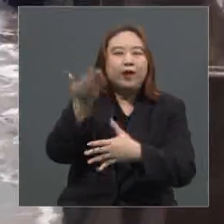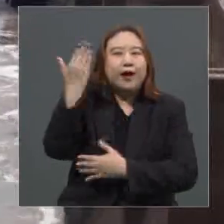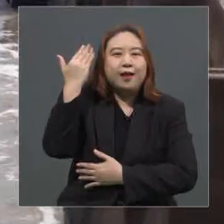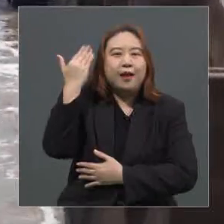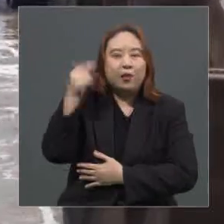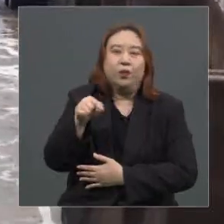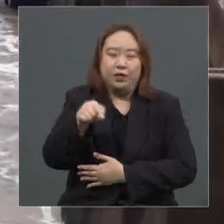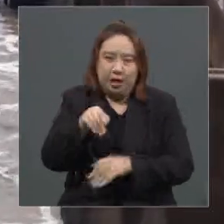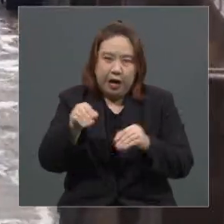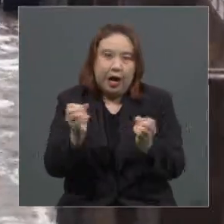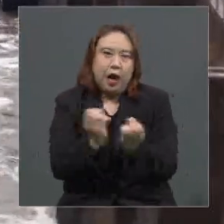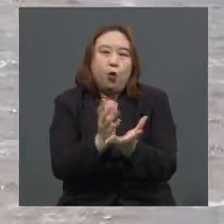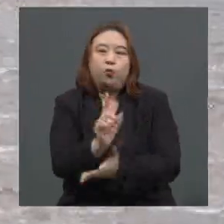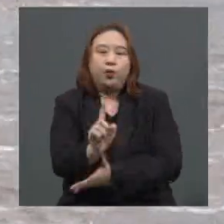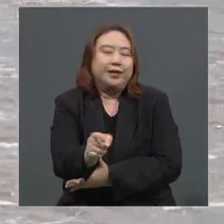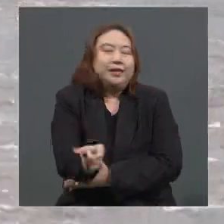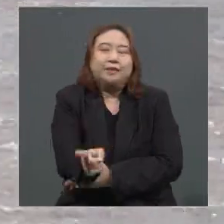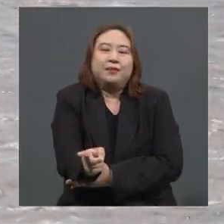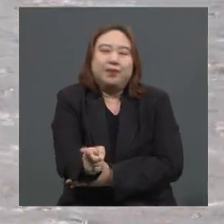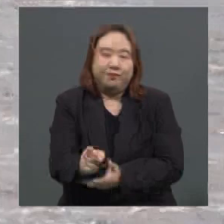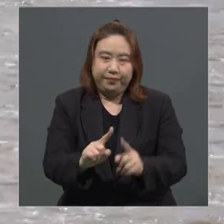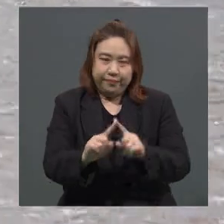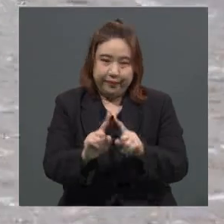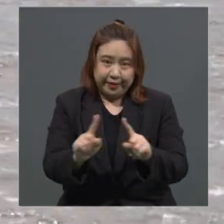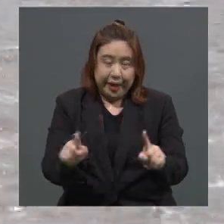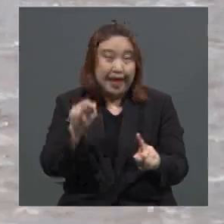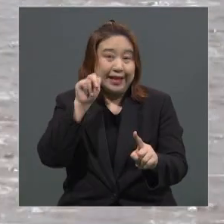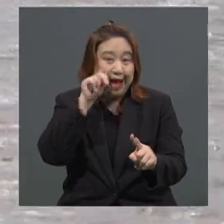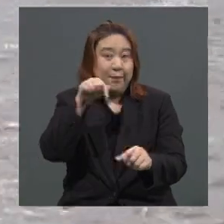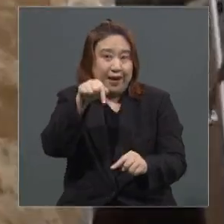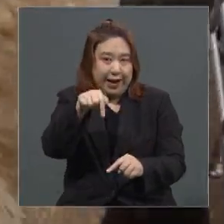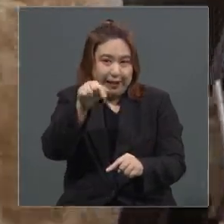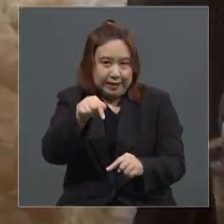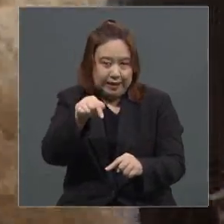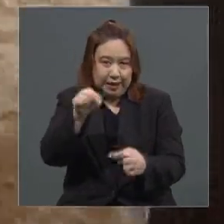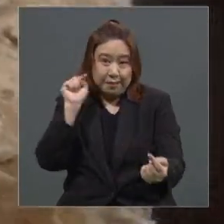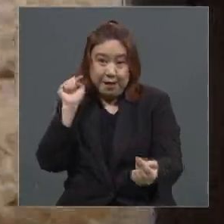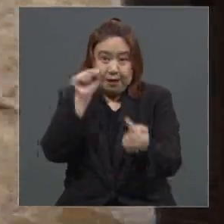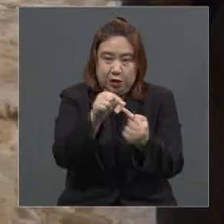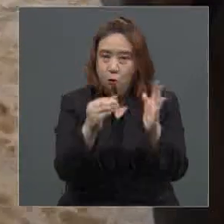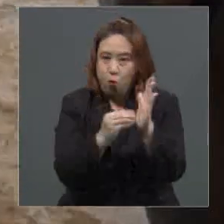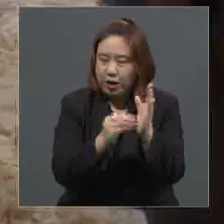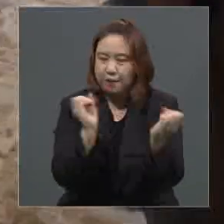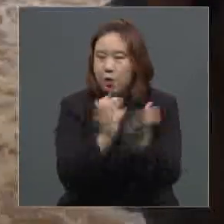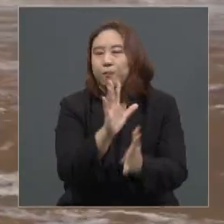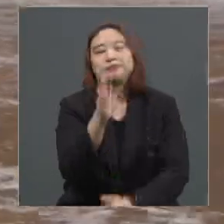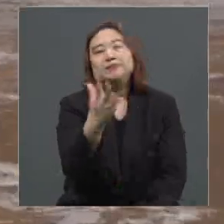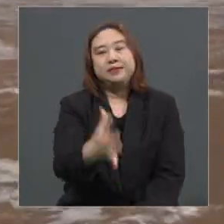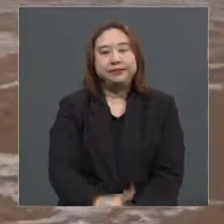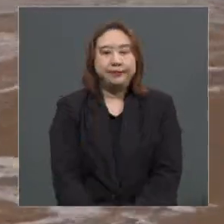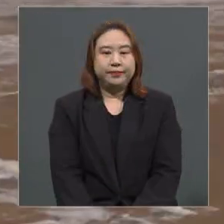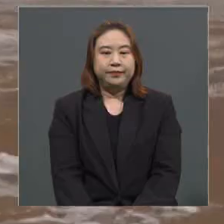จะได้รับผลกระทบก็จะเป็นพื้นที่เดิมแต่ยืนยันนะคะว่าน้ำนี้จะไม่กระทบมาถึงพื้นที่กรุงเทพมหานครค่ะ